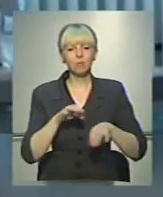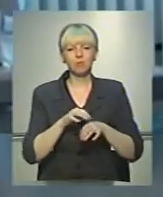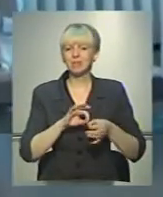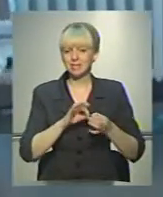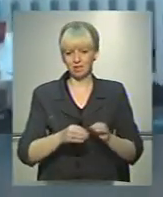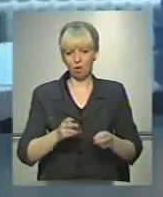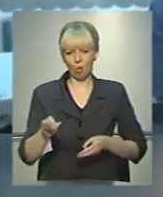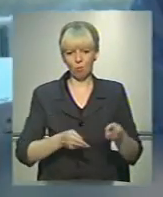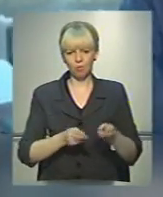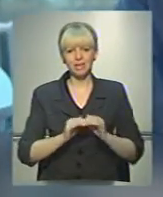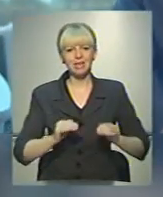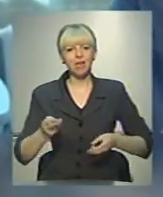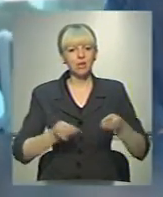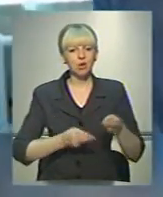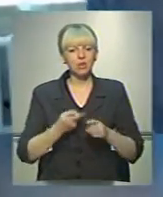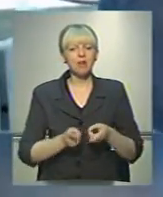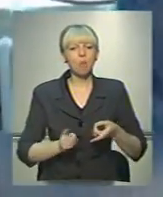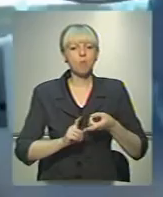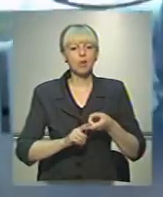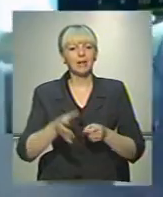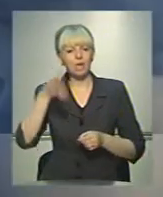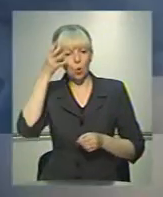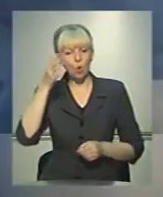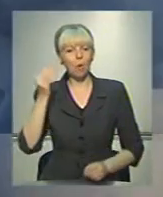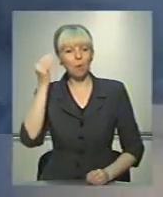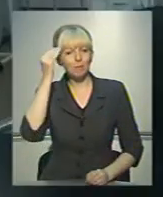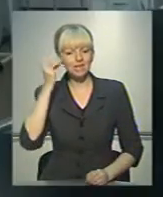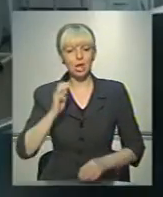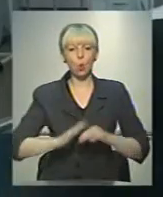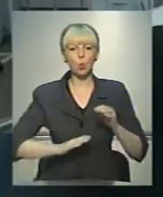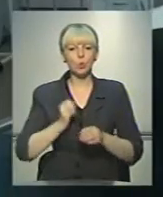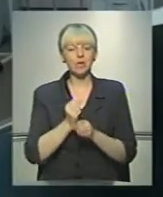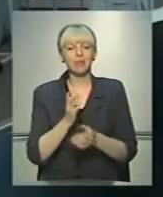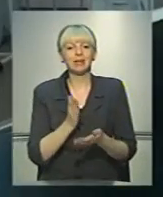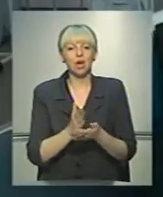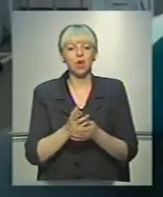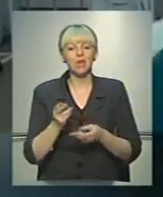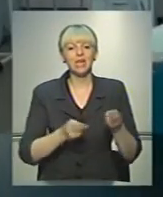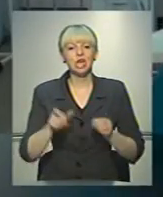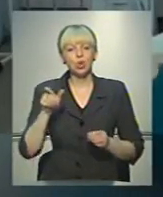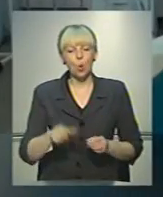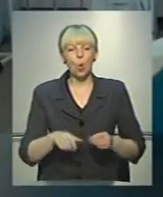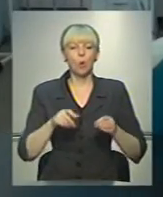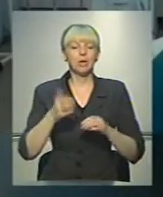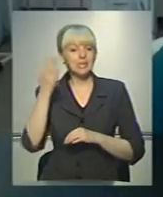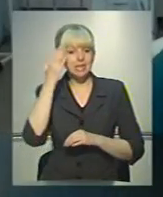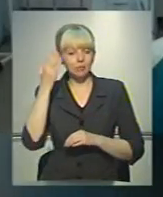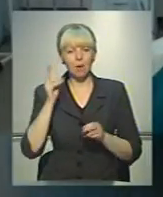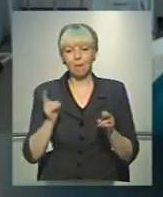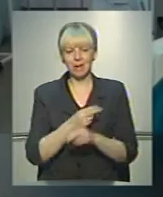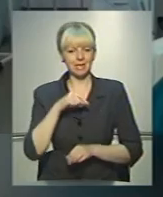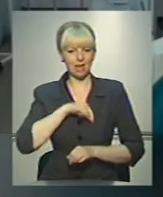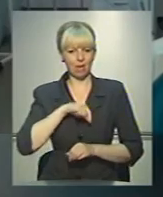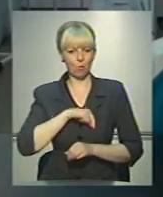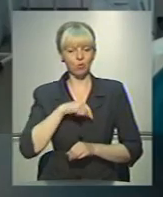надскладні операції. Дитяча хірургія – це поєднання наукового мислення і рукодіяння за наявності в хірурга аналітичних здібностей без